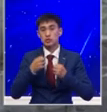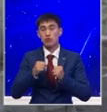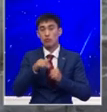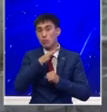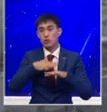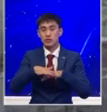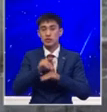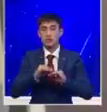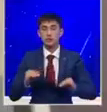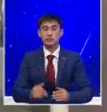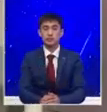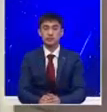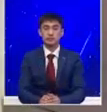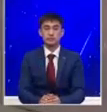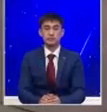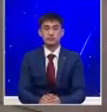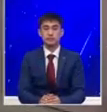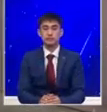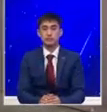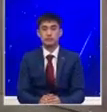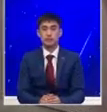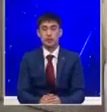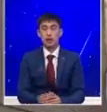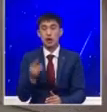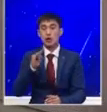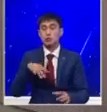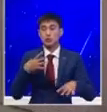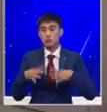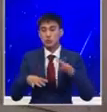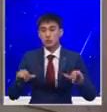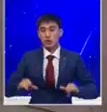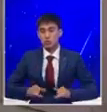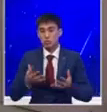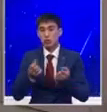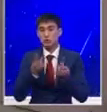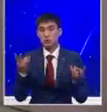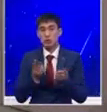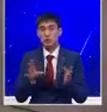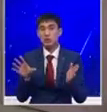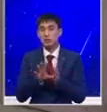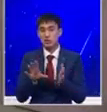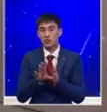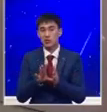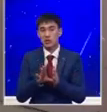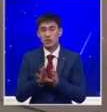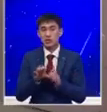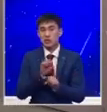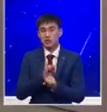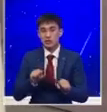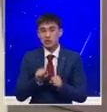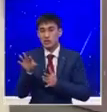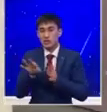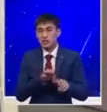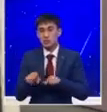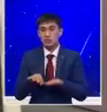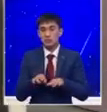многих детей ребнок занимался на лошади получил необходимую энергию нельзя делать резких движений на